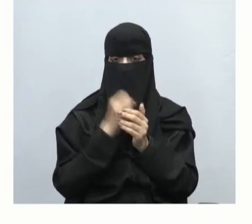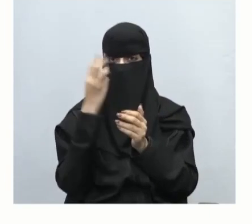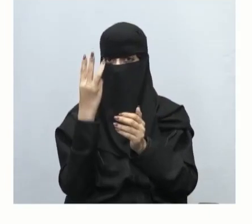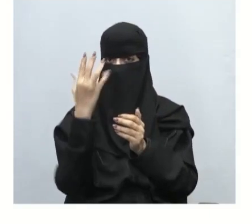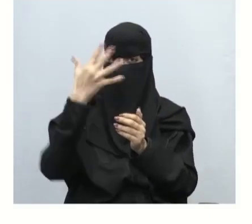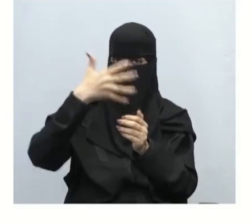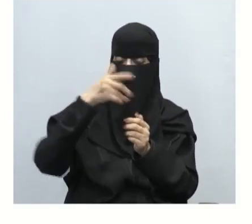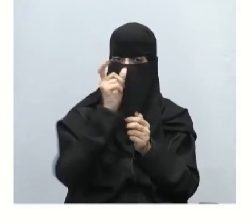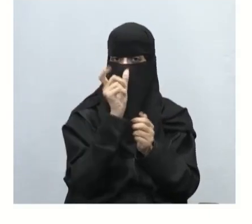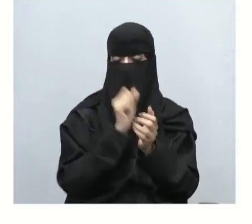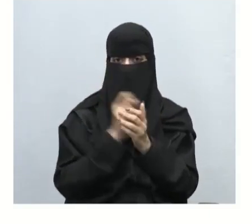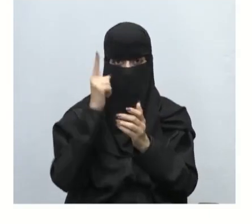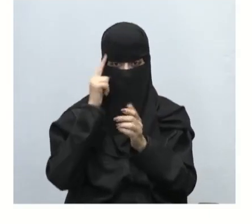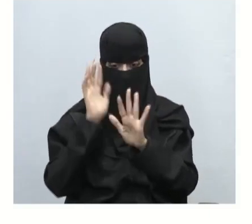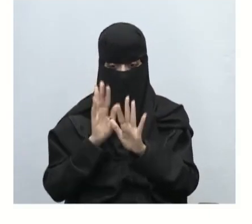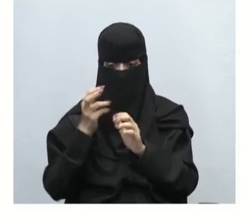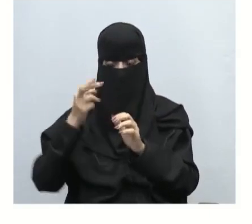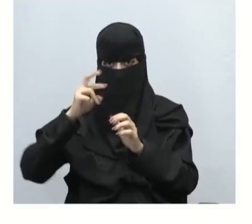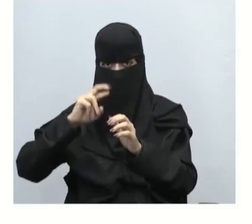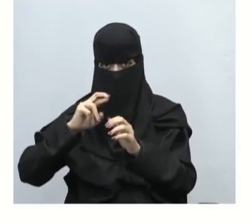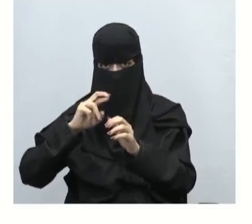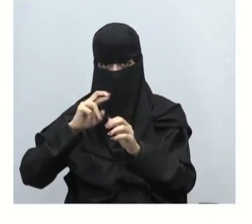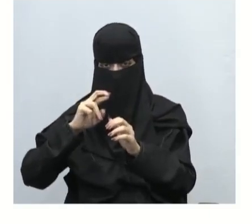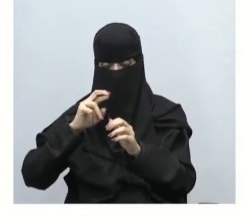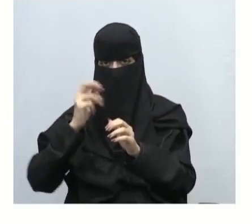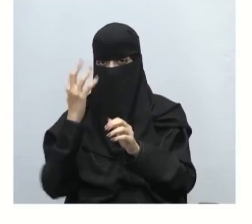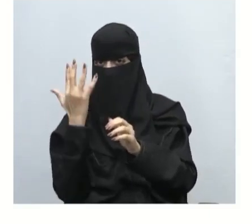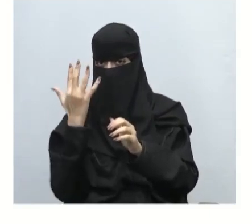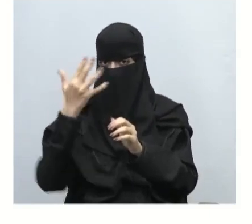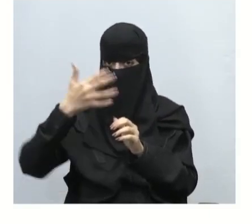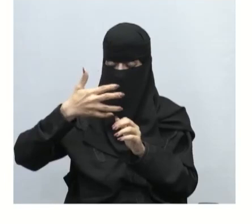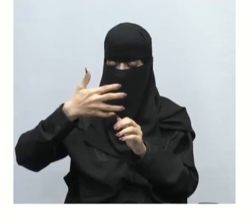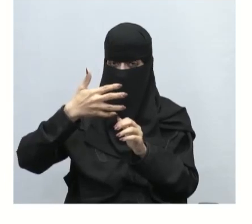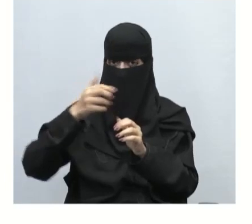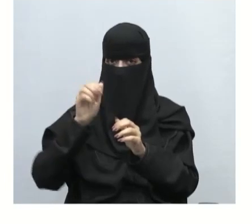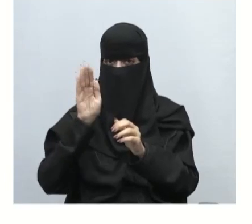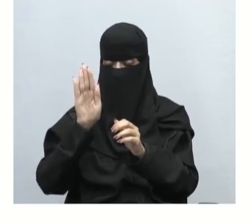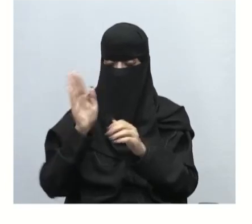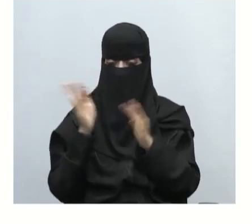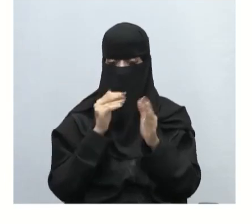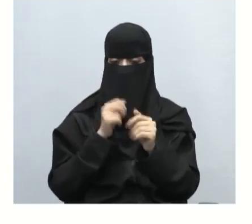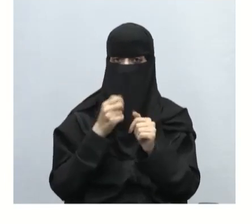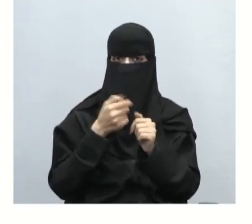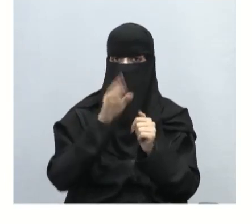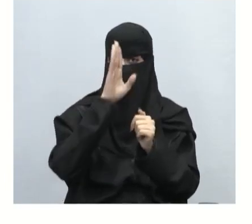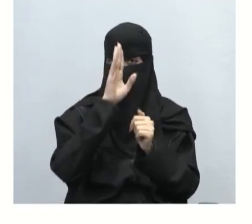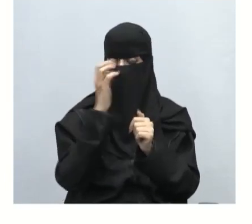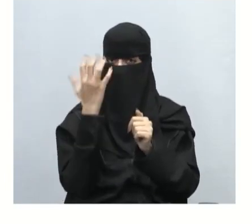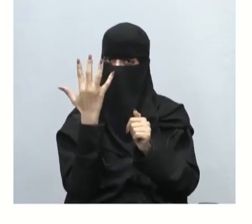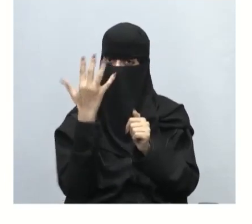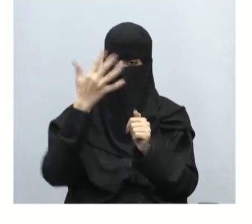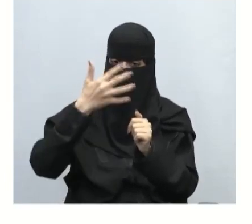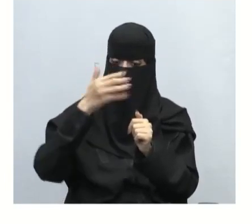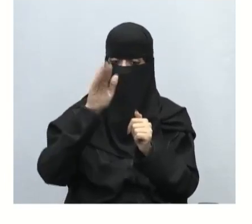53 نون اذا العباره تدل التي تدل على المسافه التي قطعها عبد الله في الايام